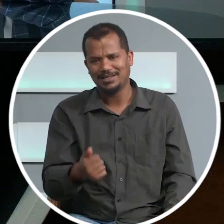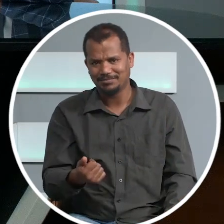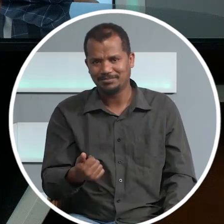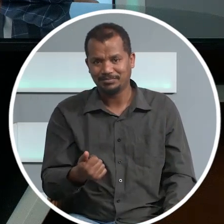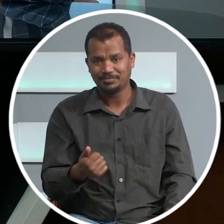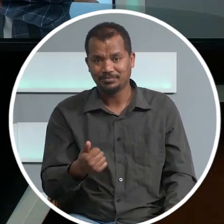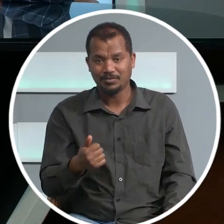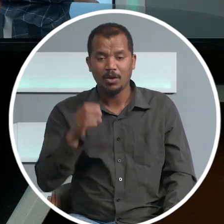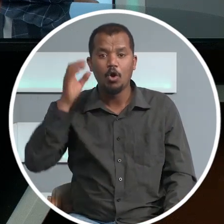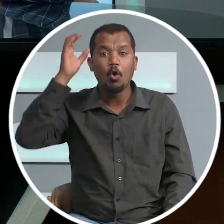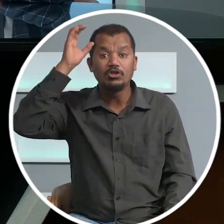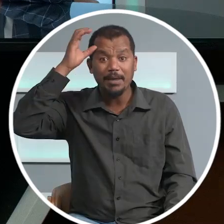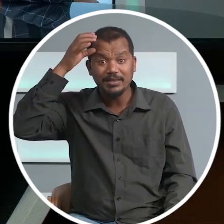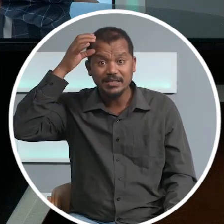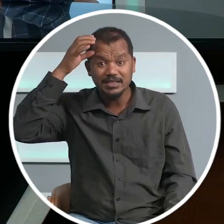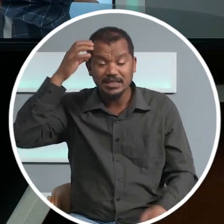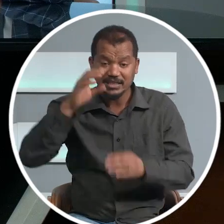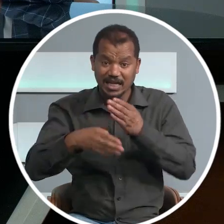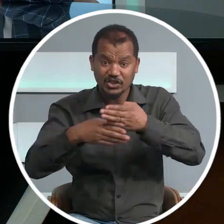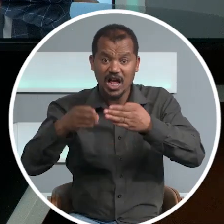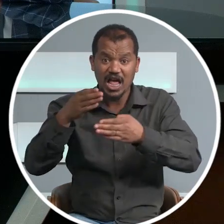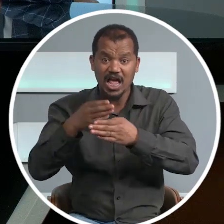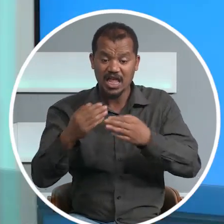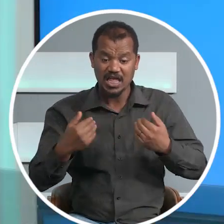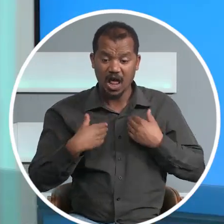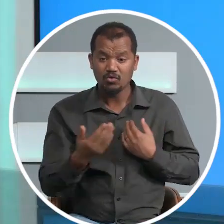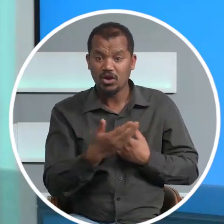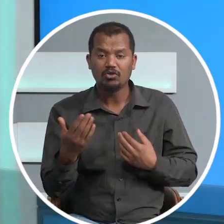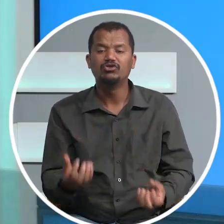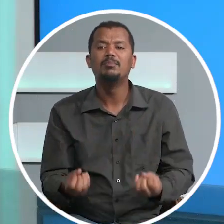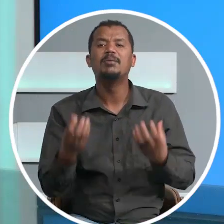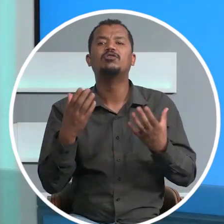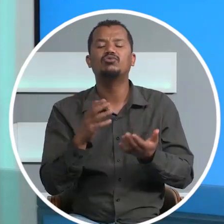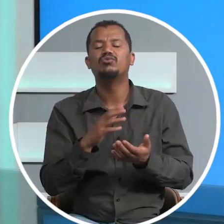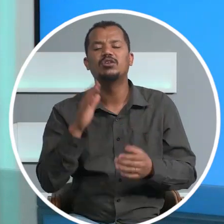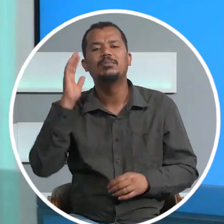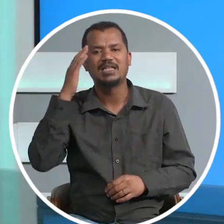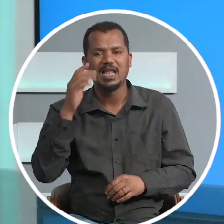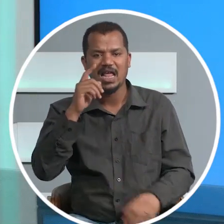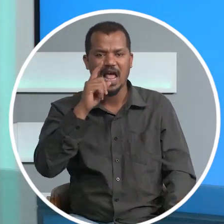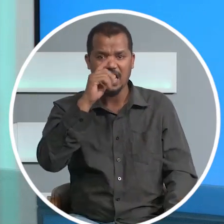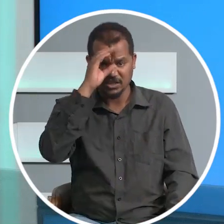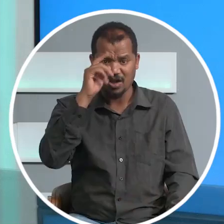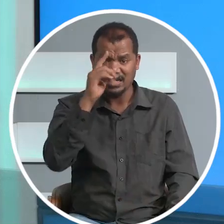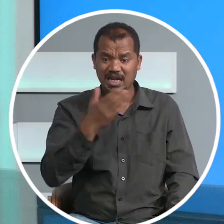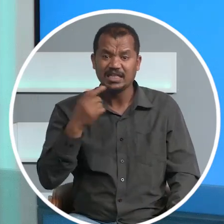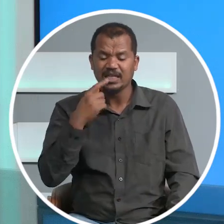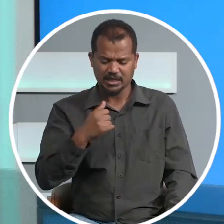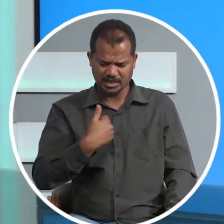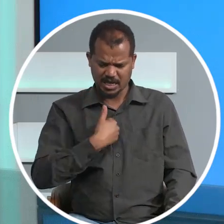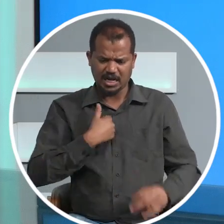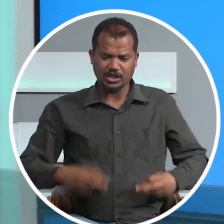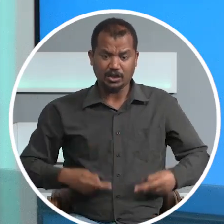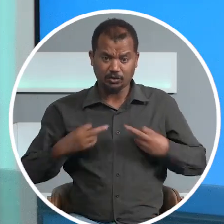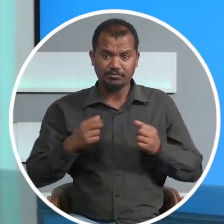አዎና በኮንሴፕት ደረጃ ያሉ ነገሮች የሚይዙ ይመስለኛል ፕራክቲካሊ አሁን አንድ ሰው ነገር ሲነገር ከራስ